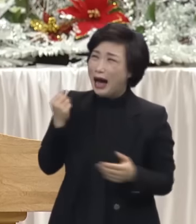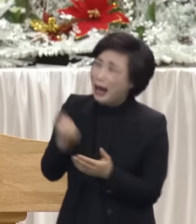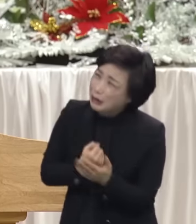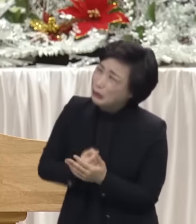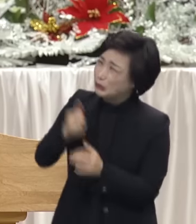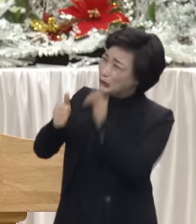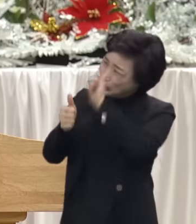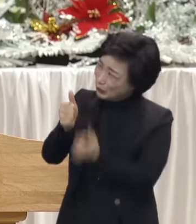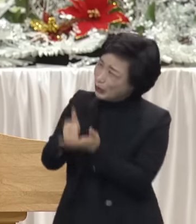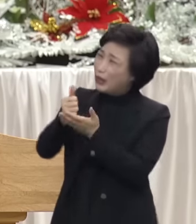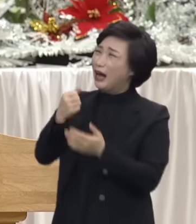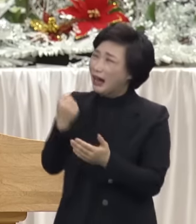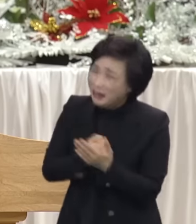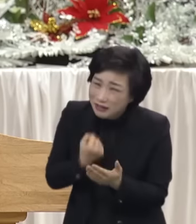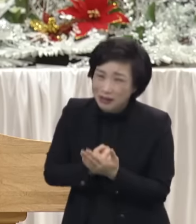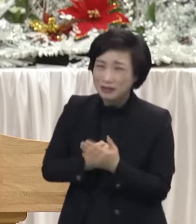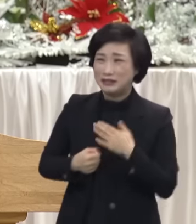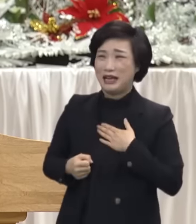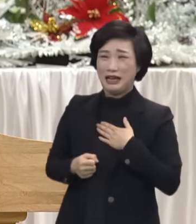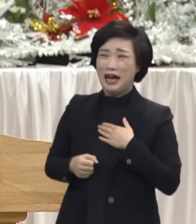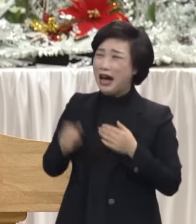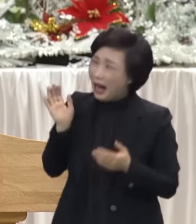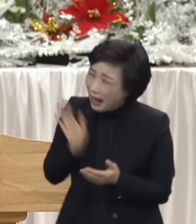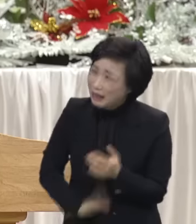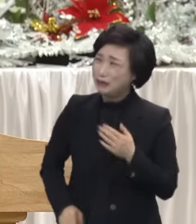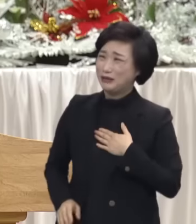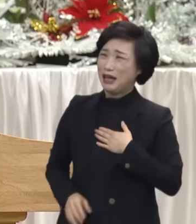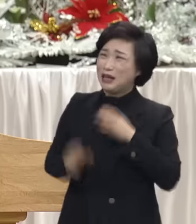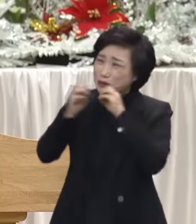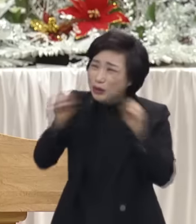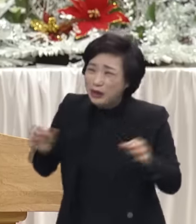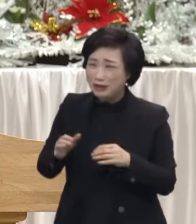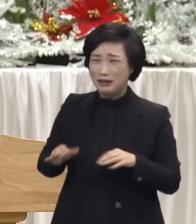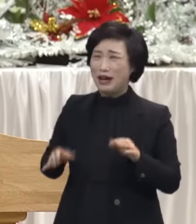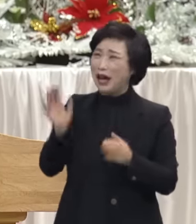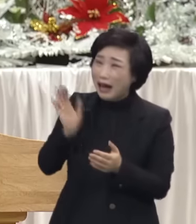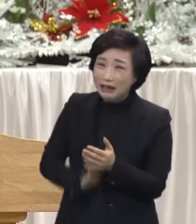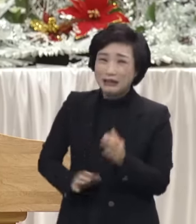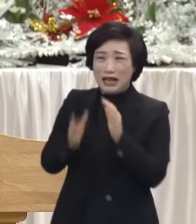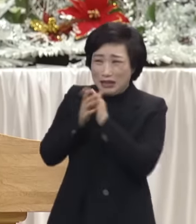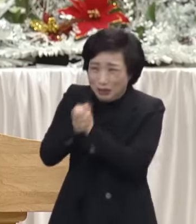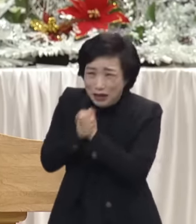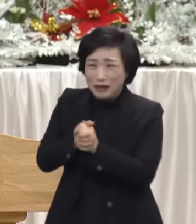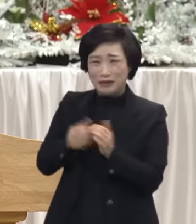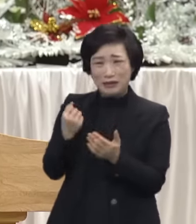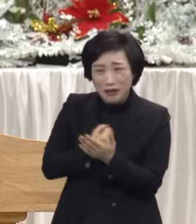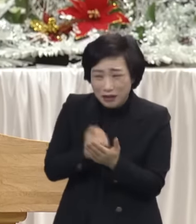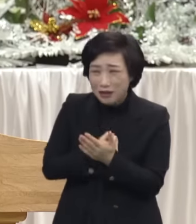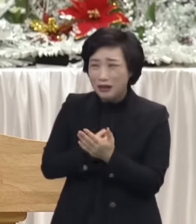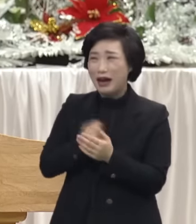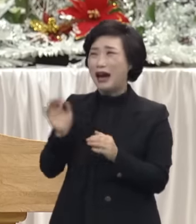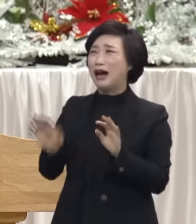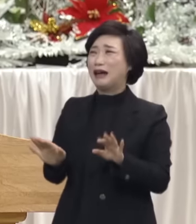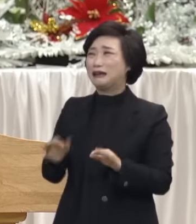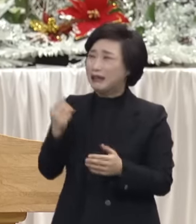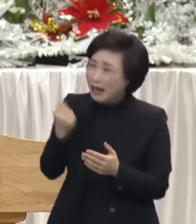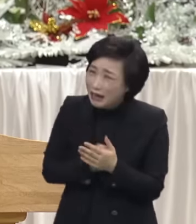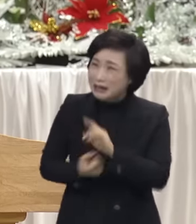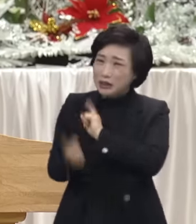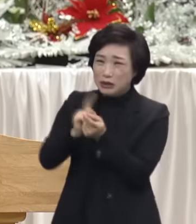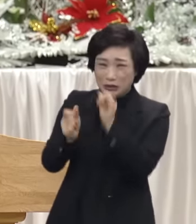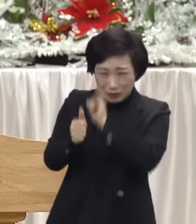그럴 줄 알았으면 전도할걸. 그럴 줄 알았으면 기도할걸. 그럴 줄 알았으면 서로 섬길걸.